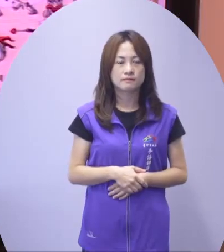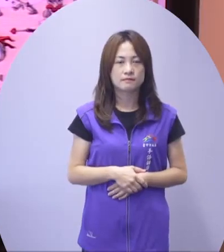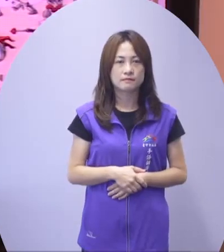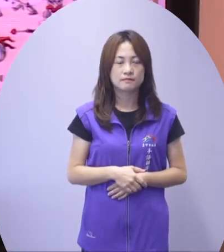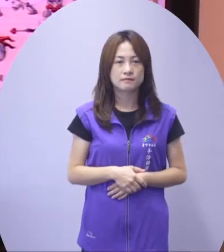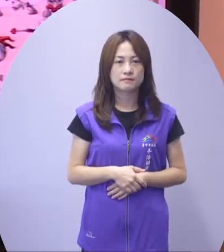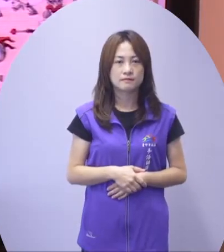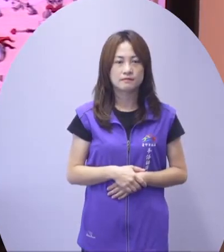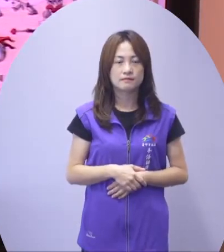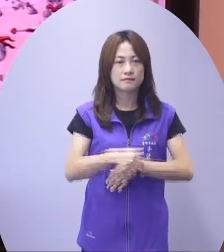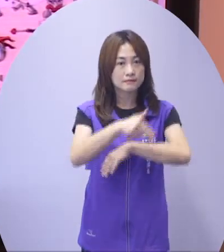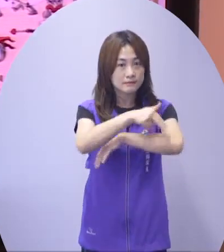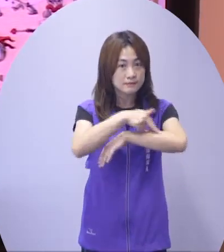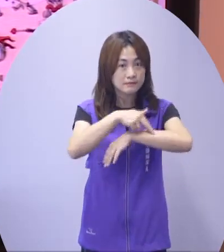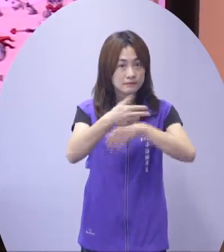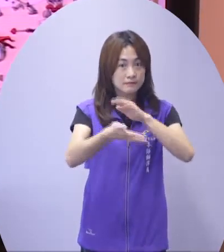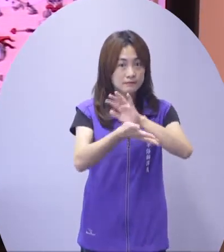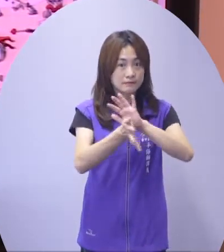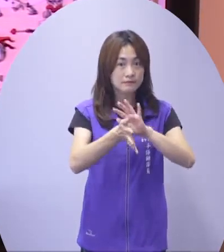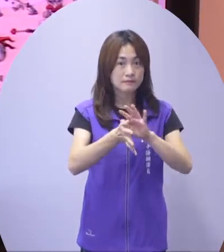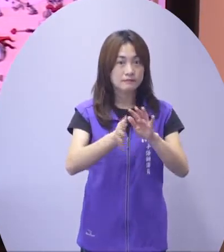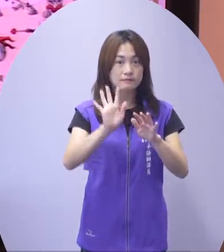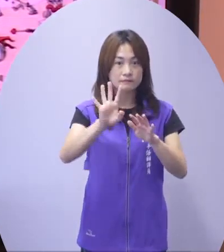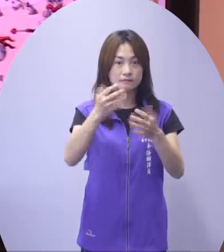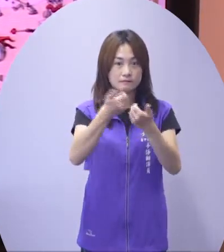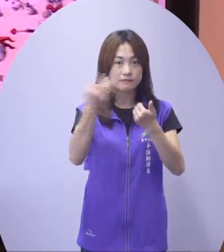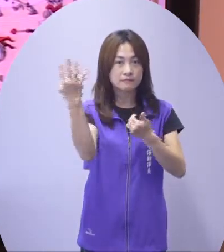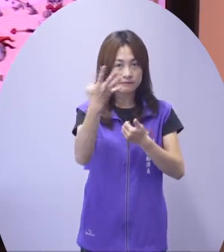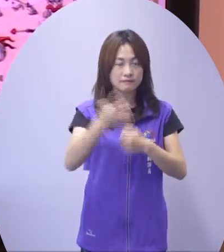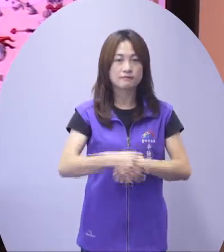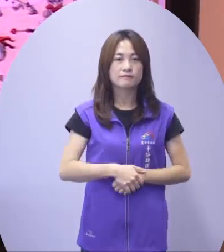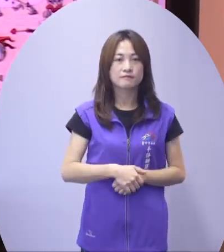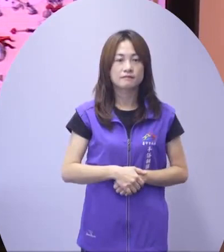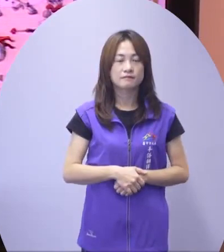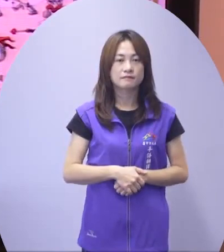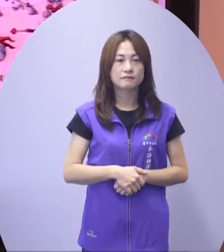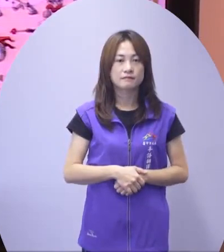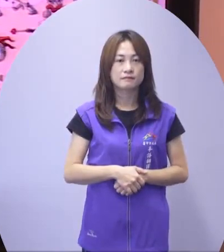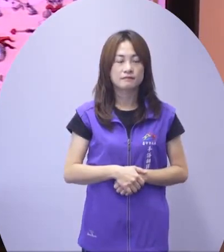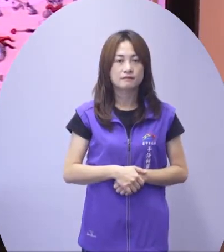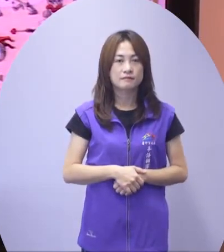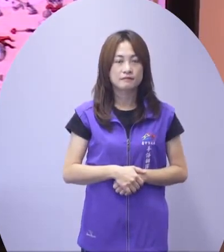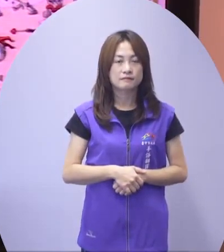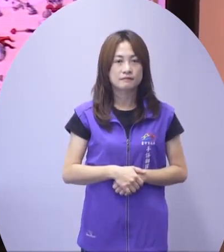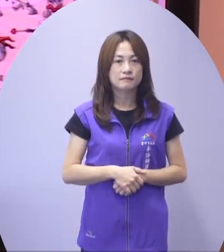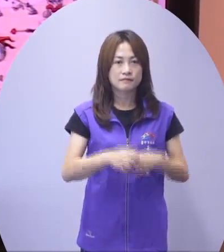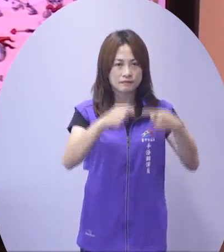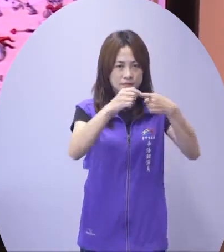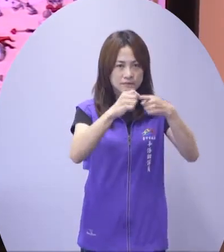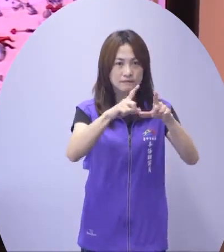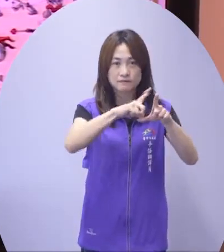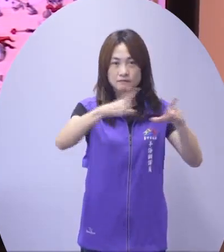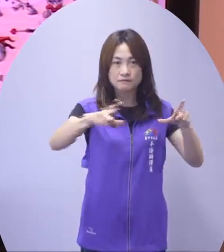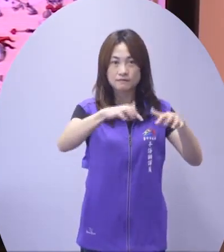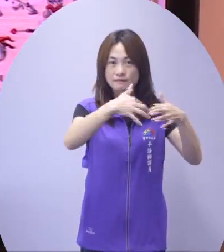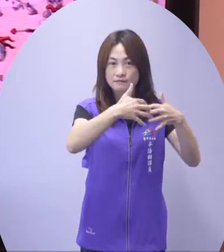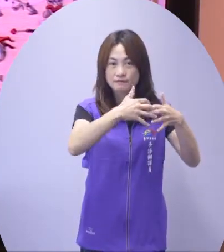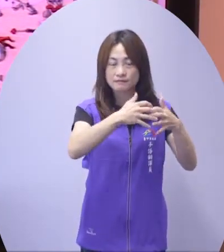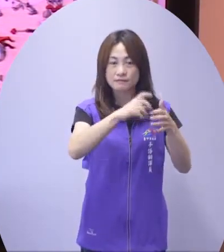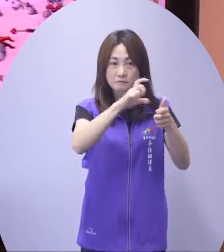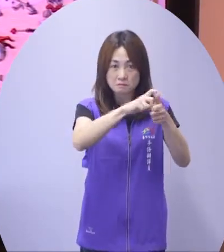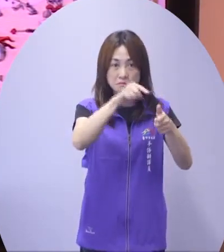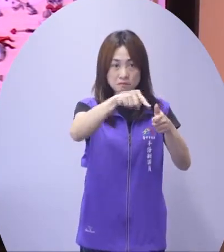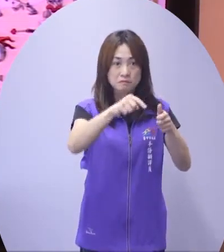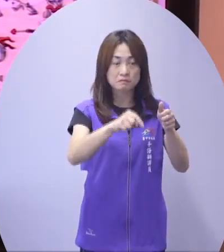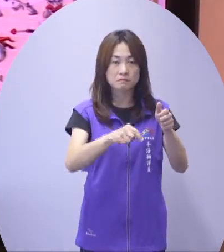展面向的部分呢，有四个。国际化、多元化、主题化以及精致化哦，透过大型主题的机械装置，并且是会动